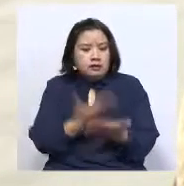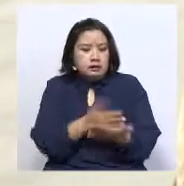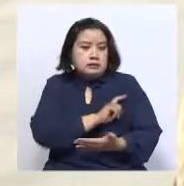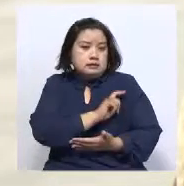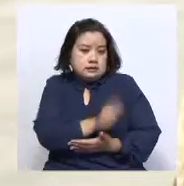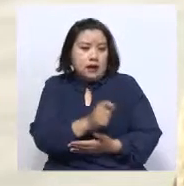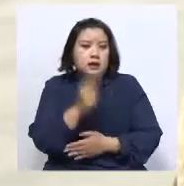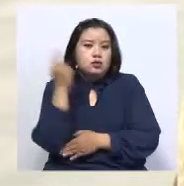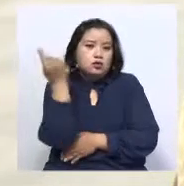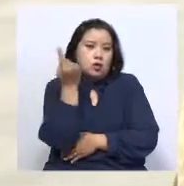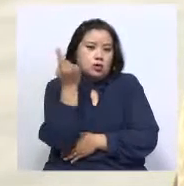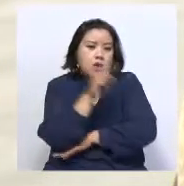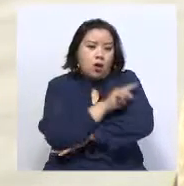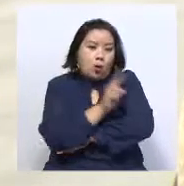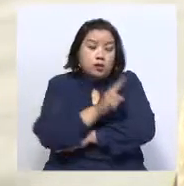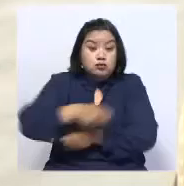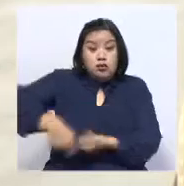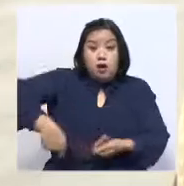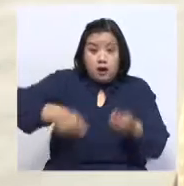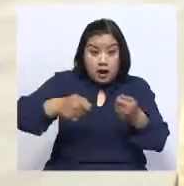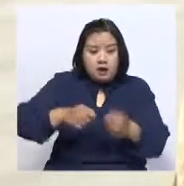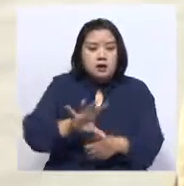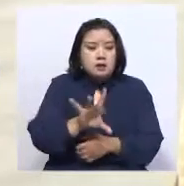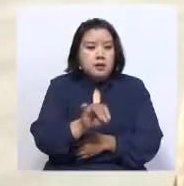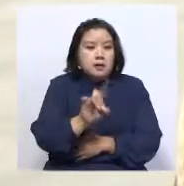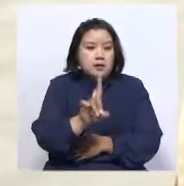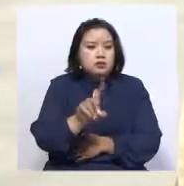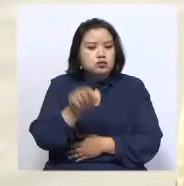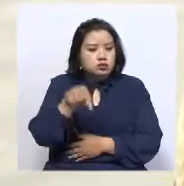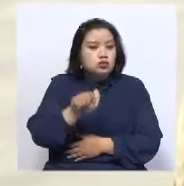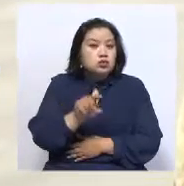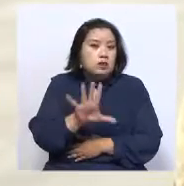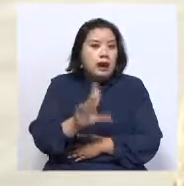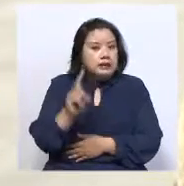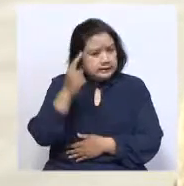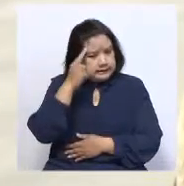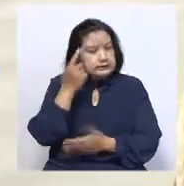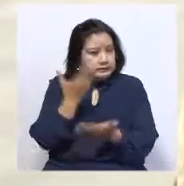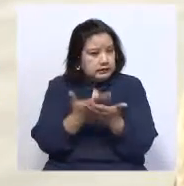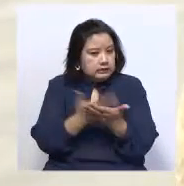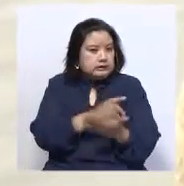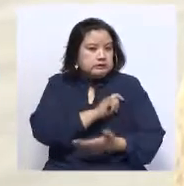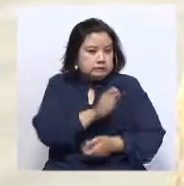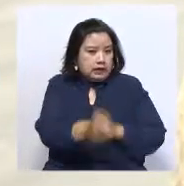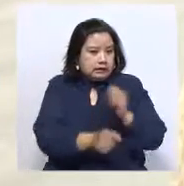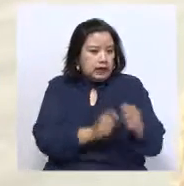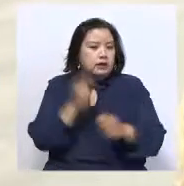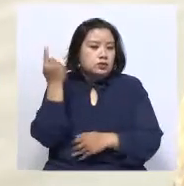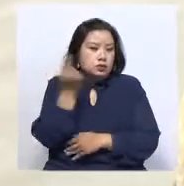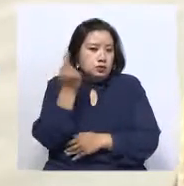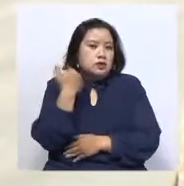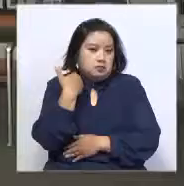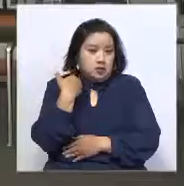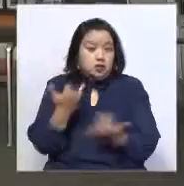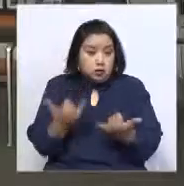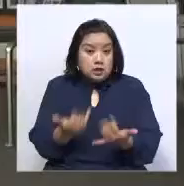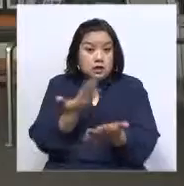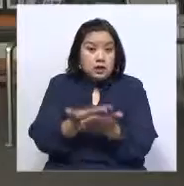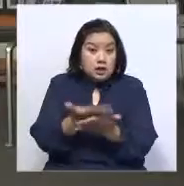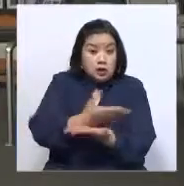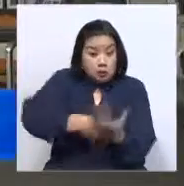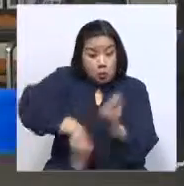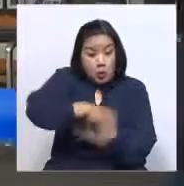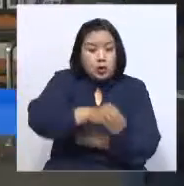านต์ปีนี้พบว่าส่วนใหญ่ร้อยละ 81.5 วางแผนที่จะเดินทางแล้วก็ใช้จ่ายมากขึ้นกว่าปีที่ผ่านมาส่งผลให้เม็ดเงินสะพัดก